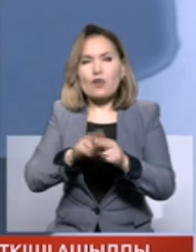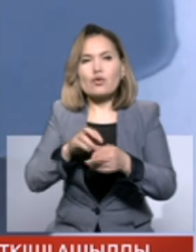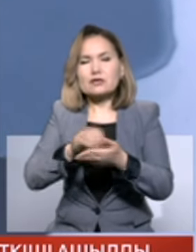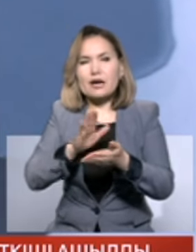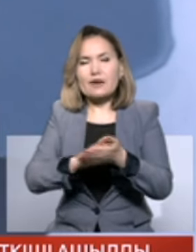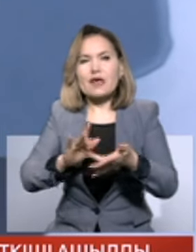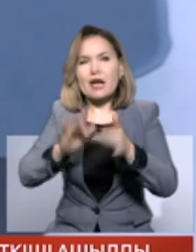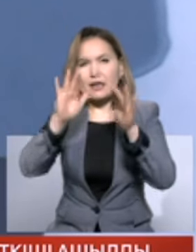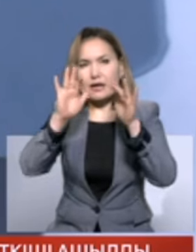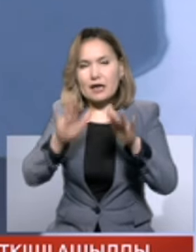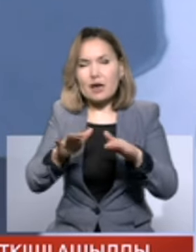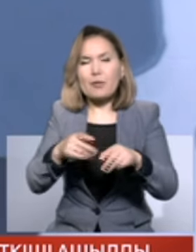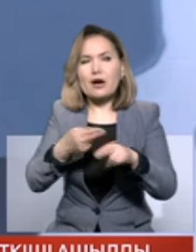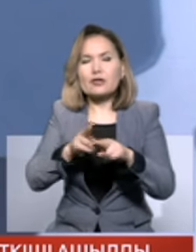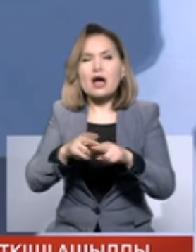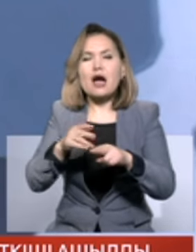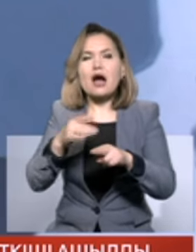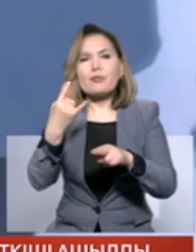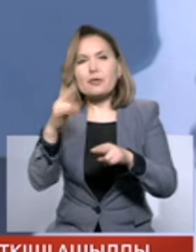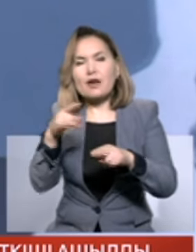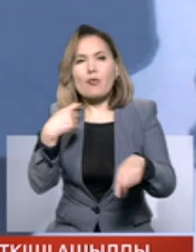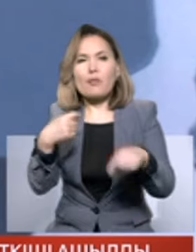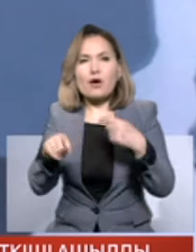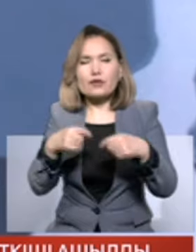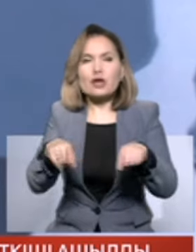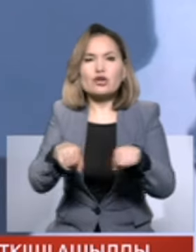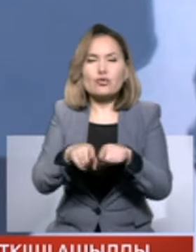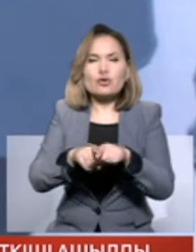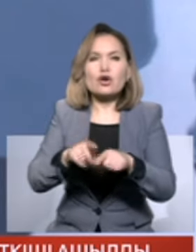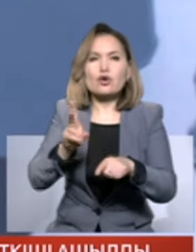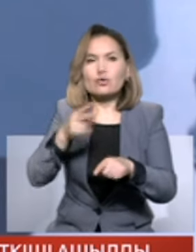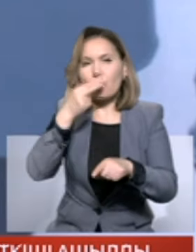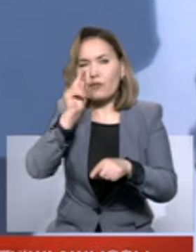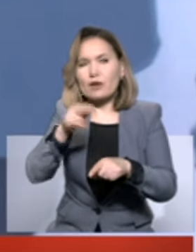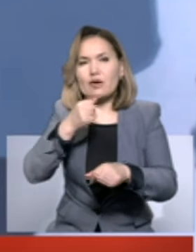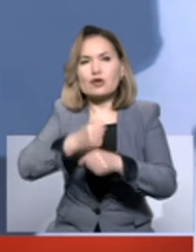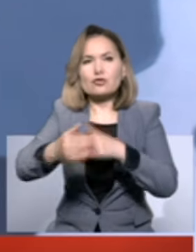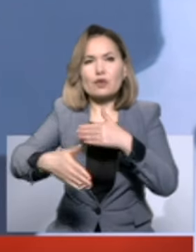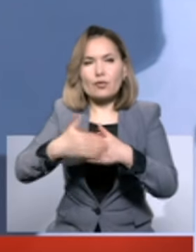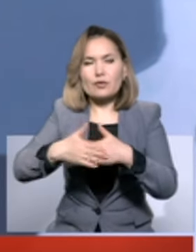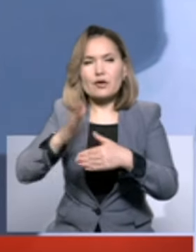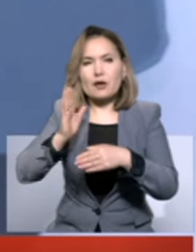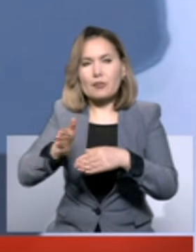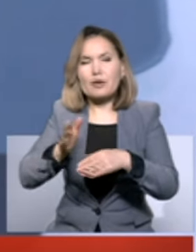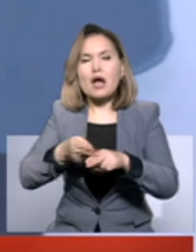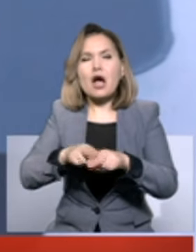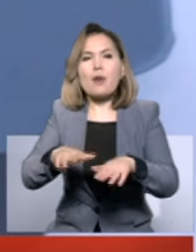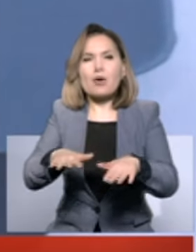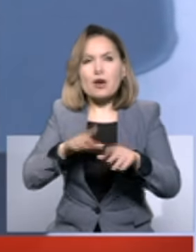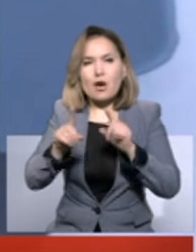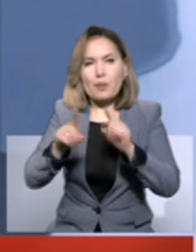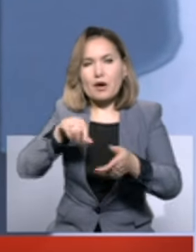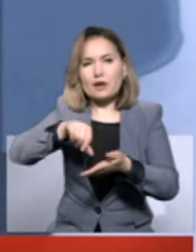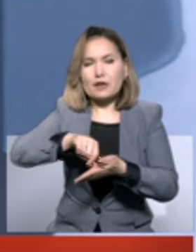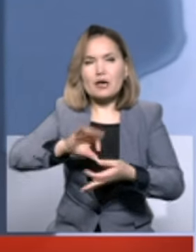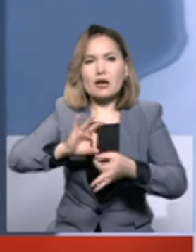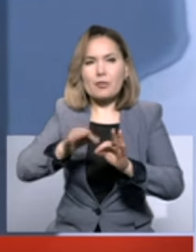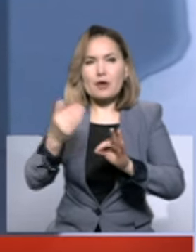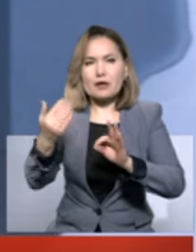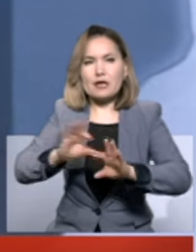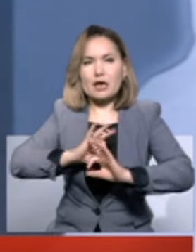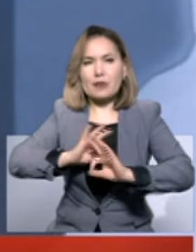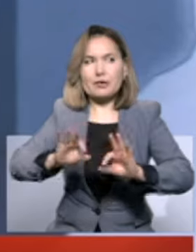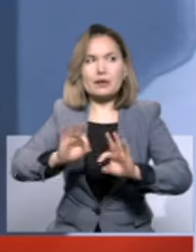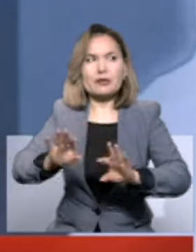қызметтер ұсынатындарға жаза өзгермек. Бала саудасына қатысты қылмыстық жауапкершілік те күшейеді. Мәжіліс отырысына қатысқан тілшіміз Нұрсұлтан